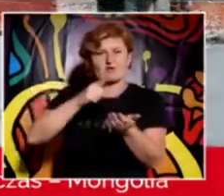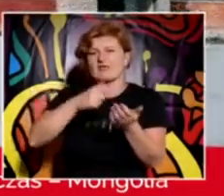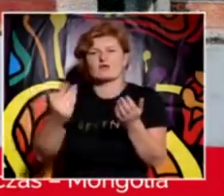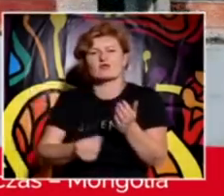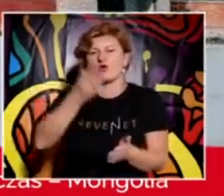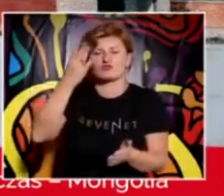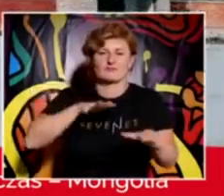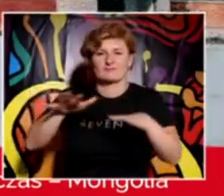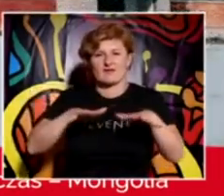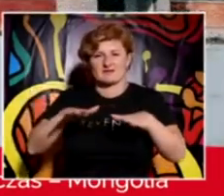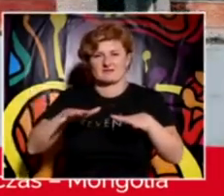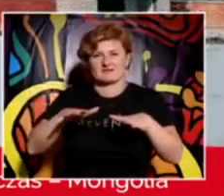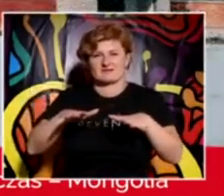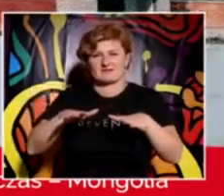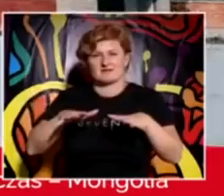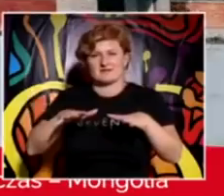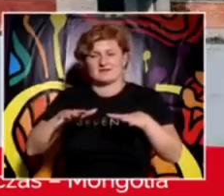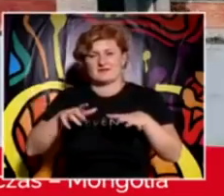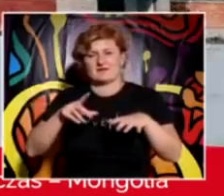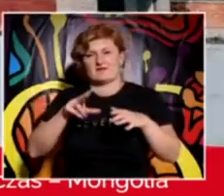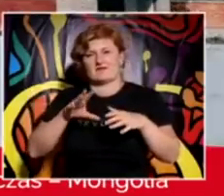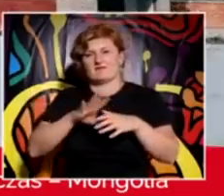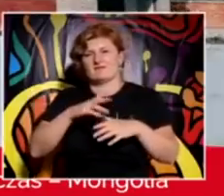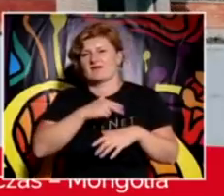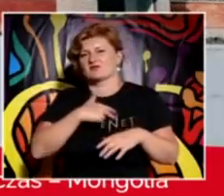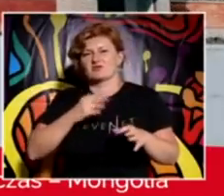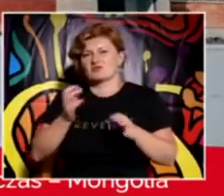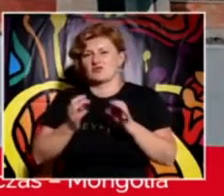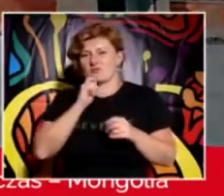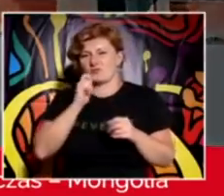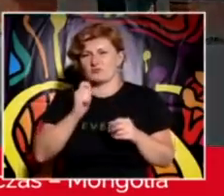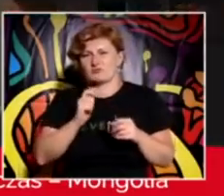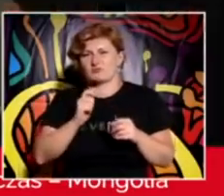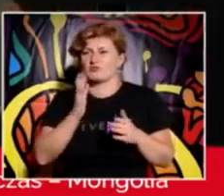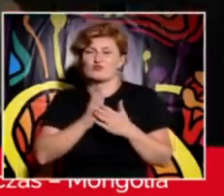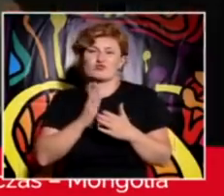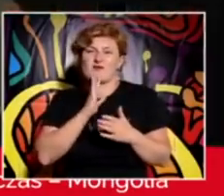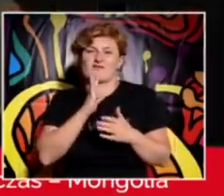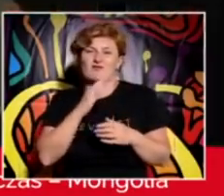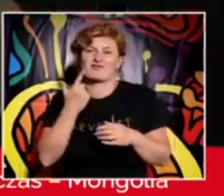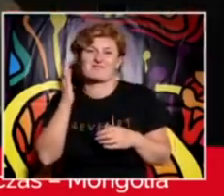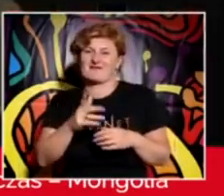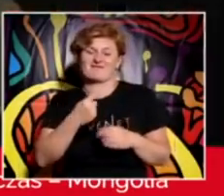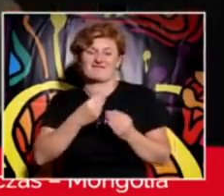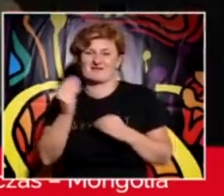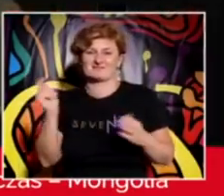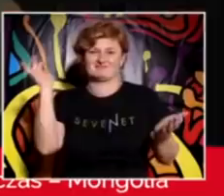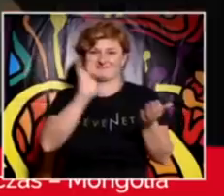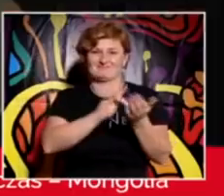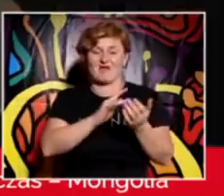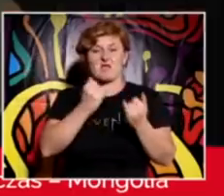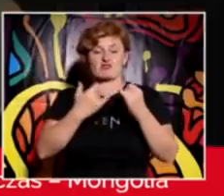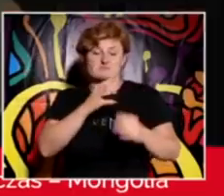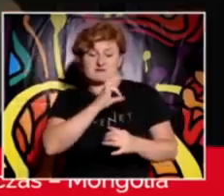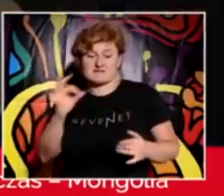byliśmy w naszej historii podróżowania i najprawdopodobniej już nigdy do niego nie wrócimy. Ale jak mielibyśmy tam pojechać